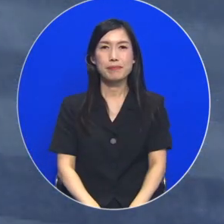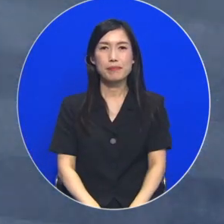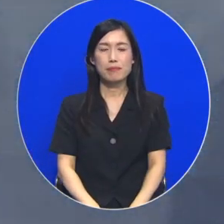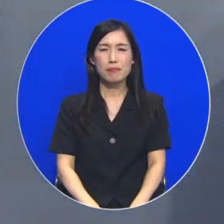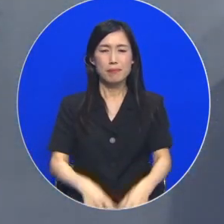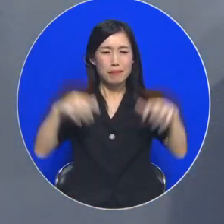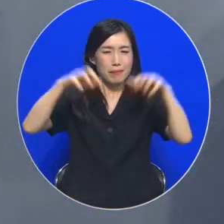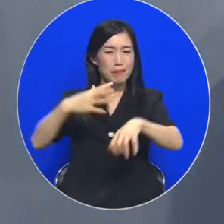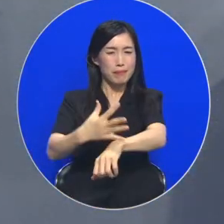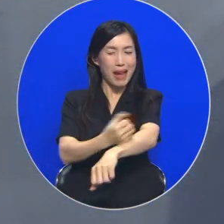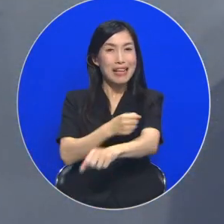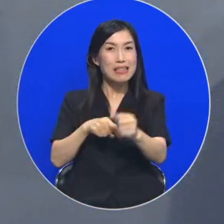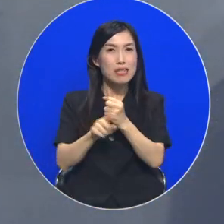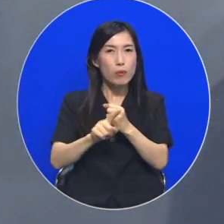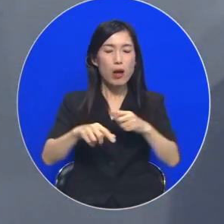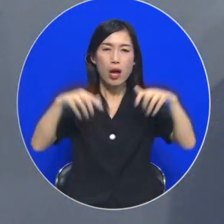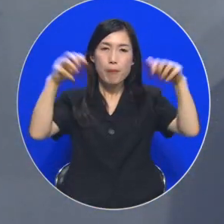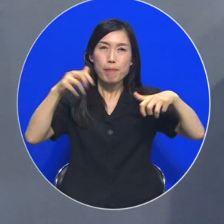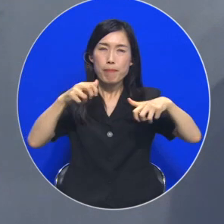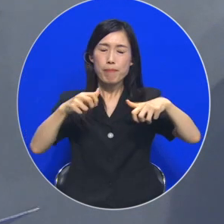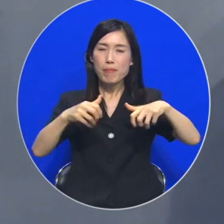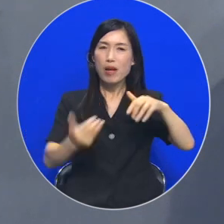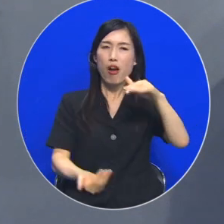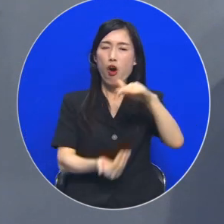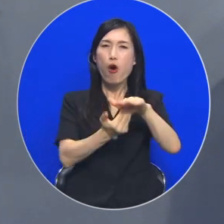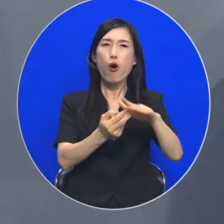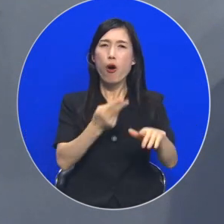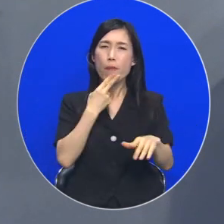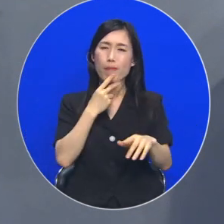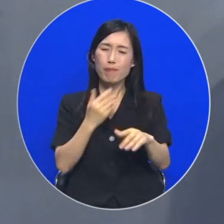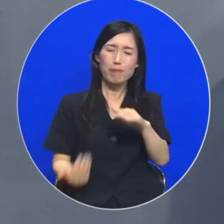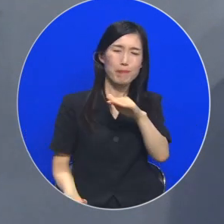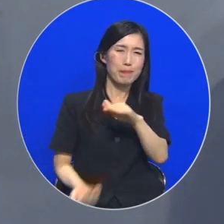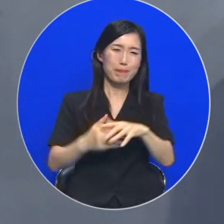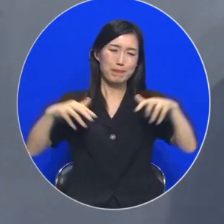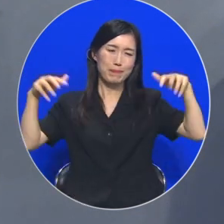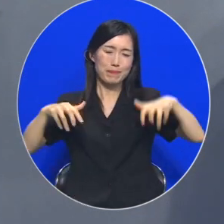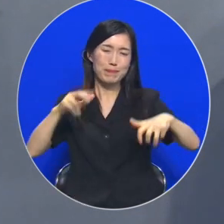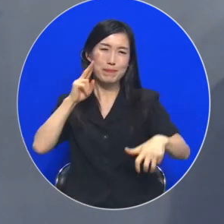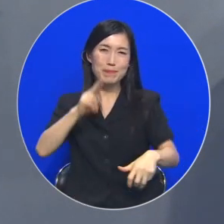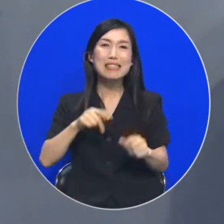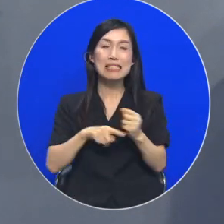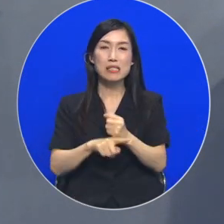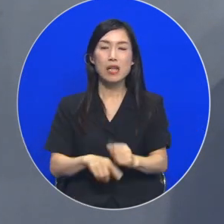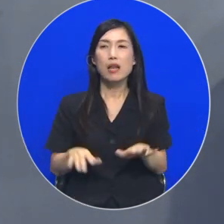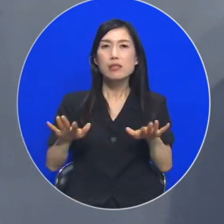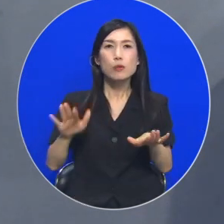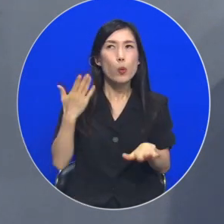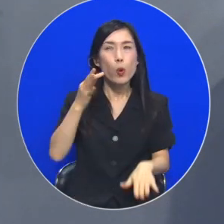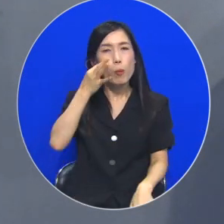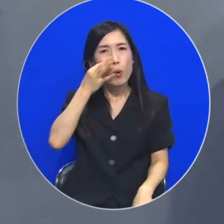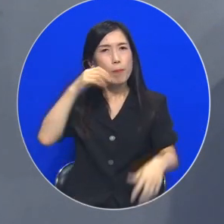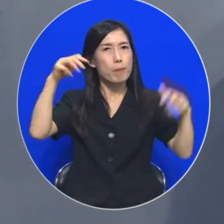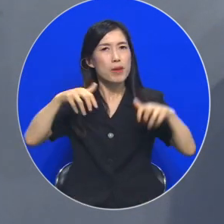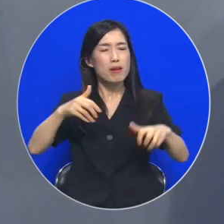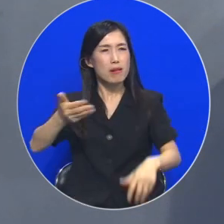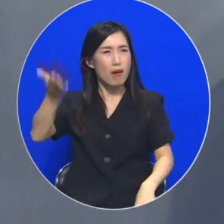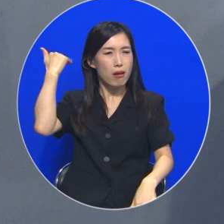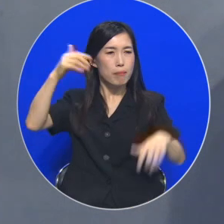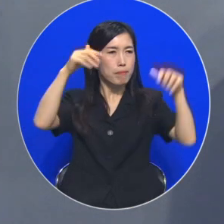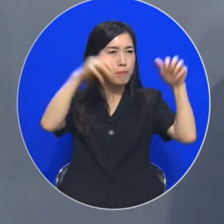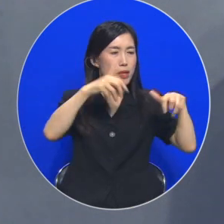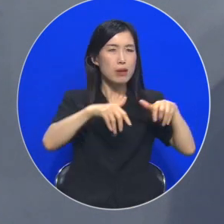이 극한 호우는 비가 내릴 수 있는 한계치의 끝까지 같다는 뜻으로 다시 말해서 요즘에 폭우가 기존에